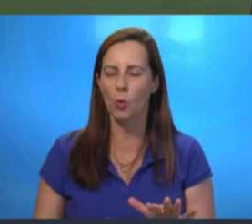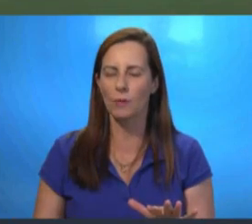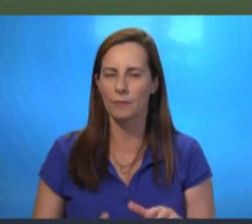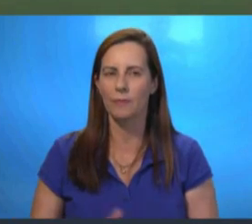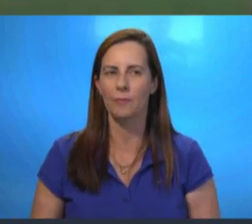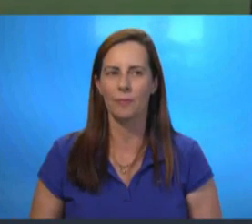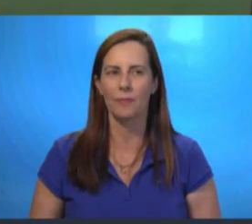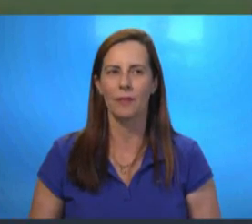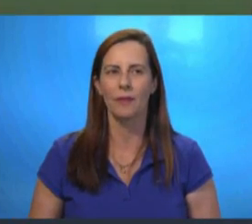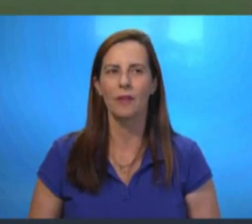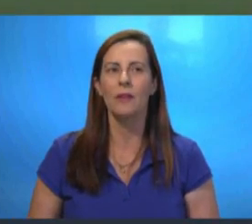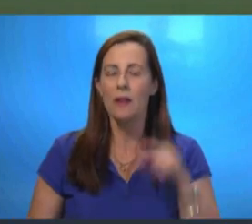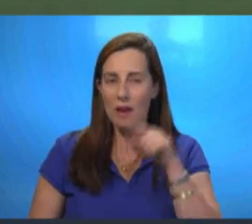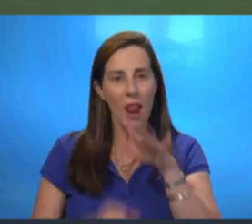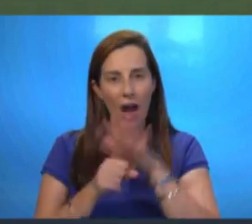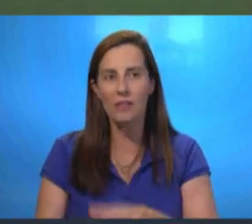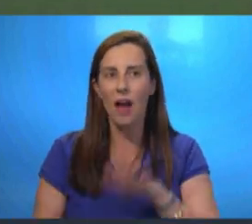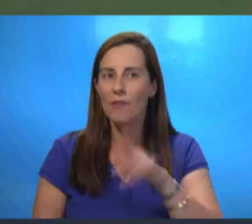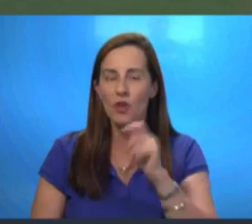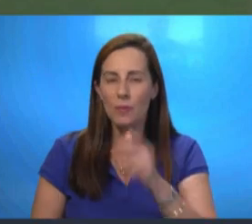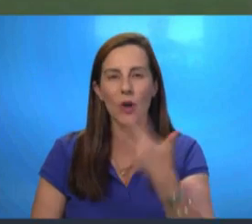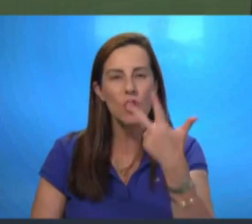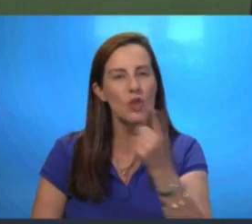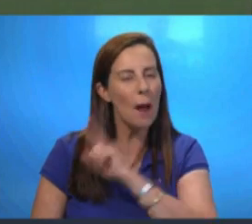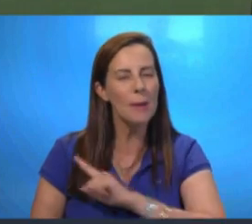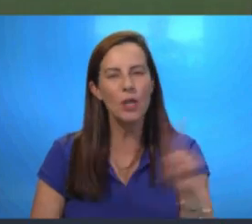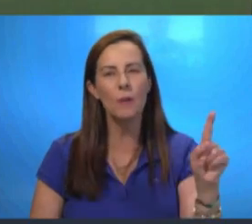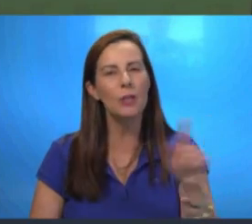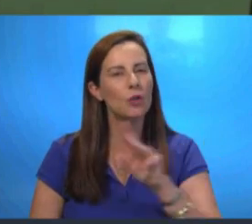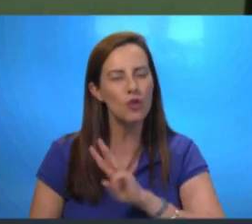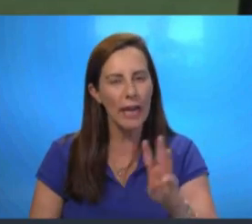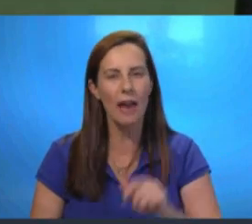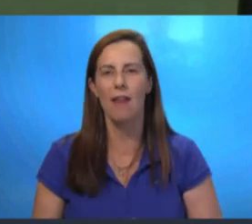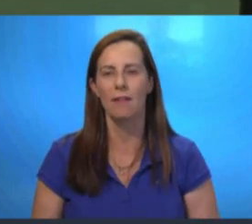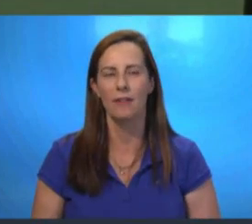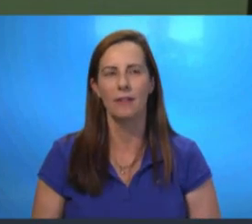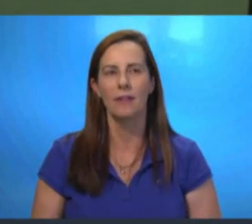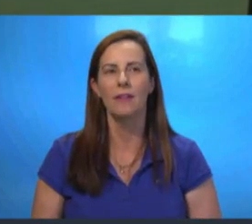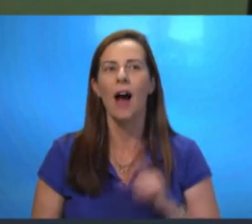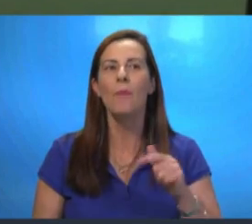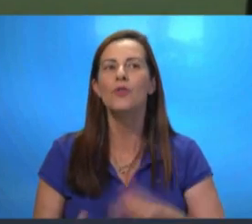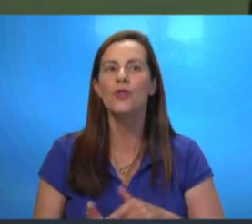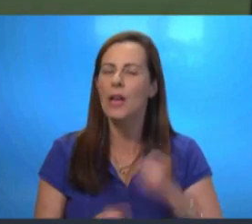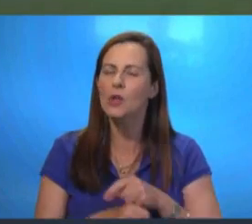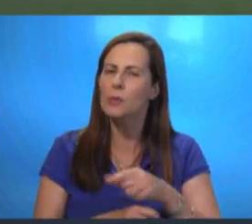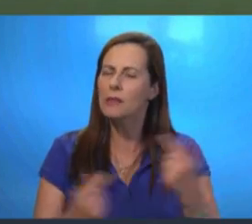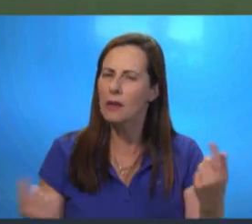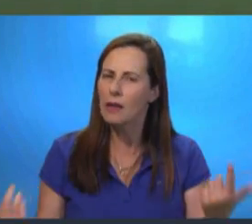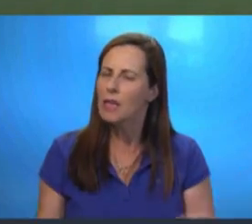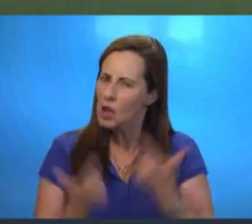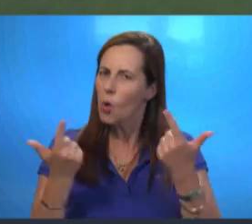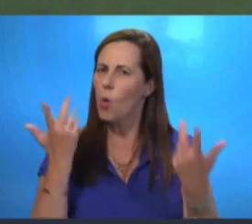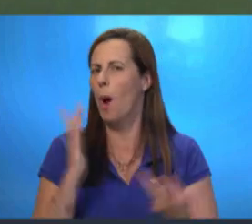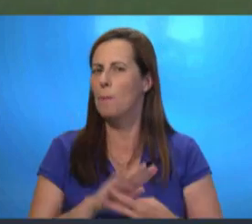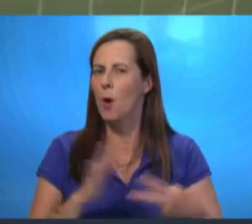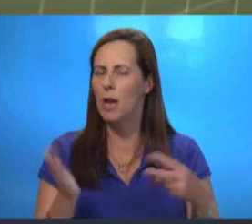ברסיזם היא לחצה ואפילו של 3 מיליון שקל על מנת לעשות מזה